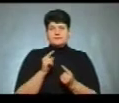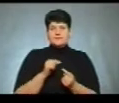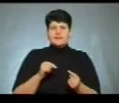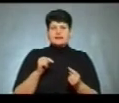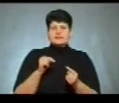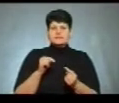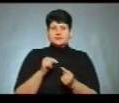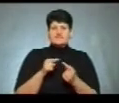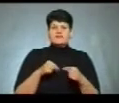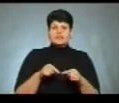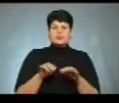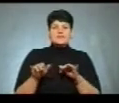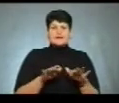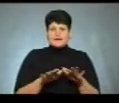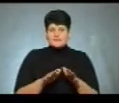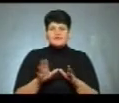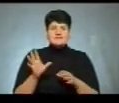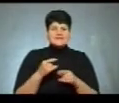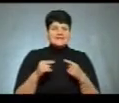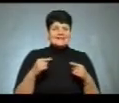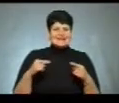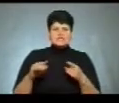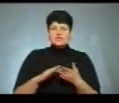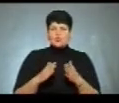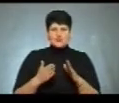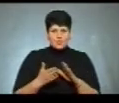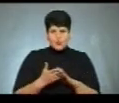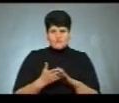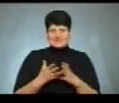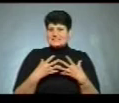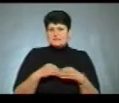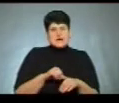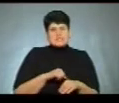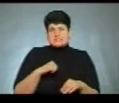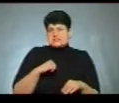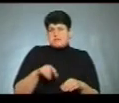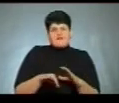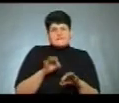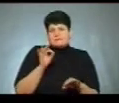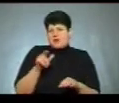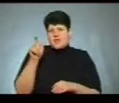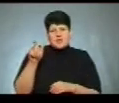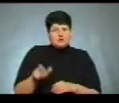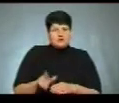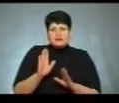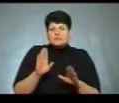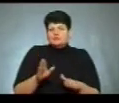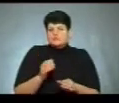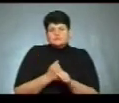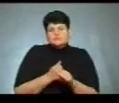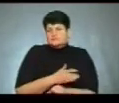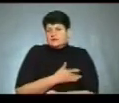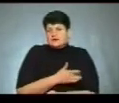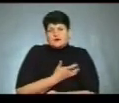видом діяльності. Разом з тим, всі інші умови, сім'я сама підбирає свою людину, яка буде надавати послуги